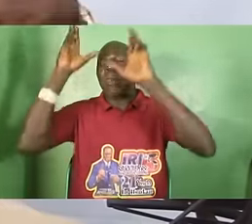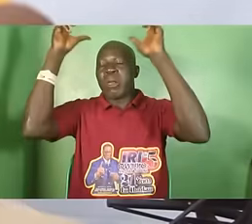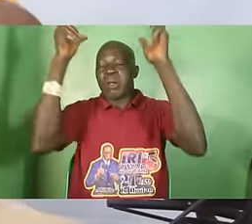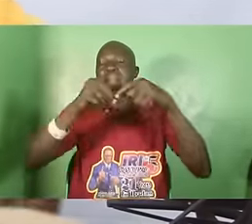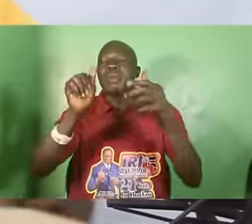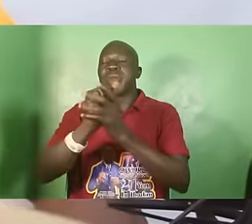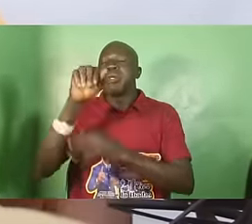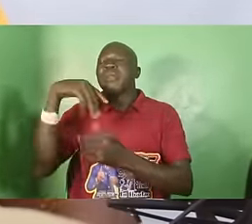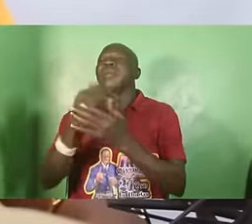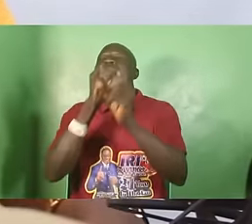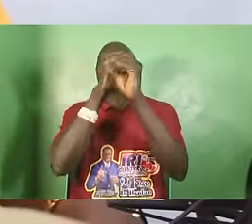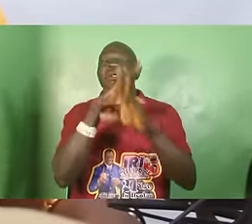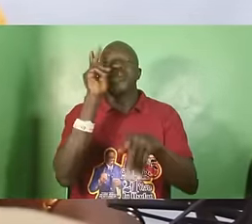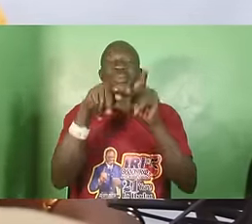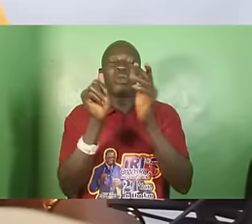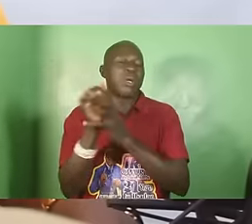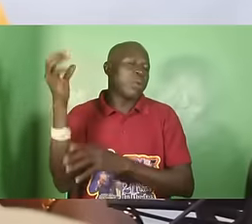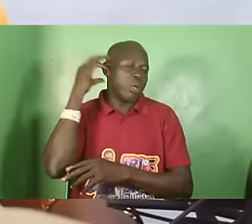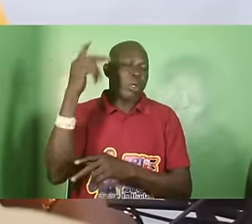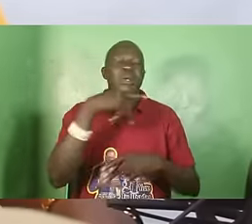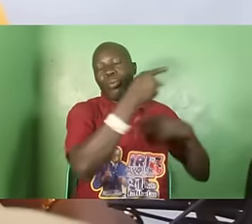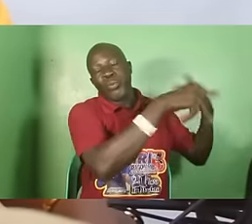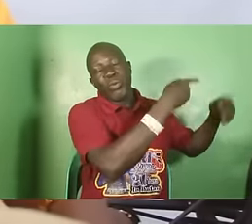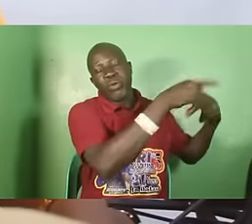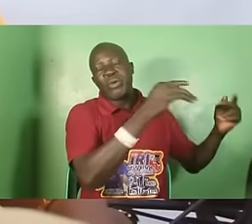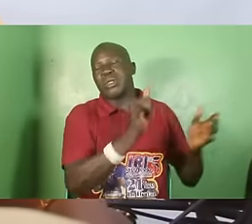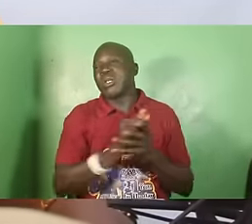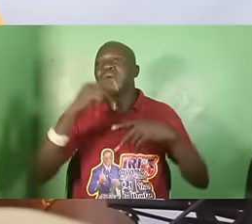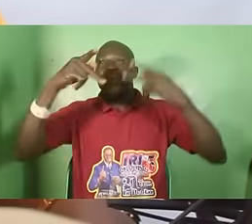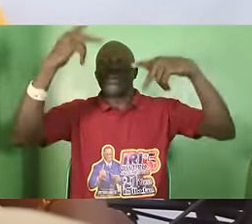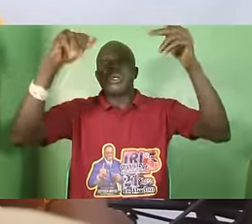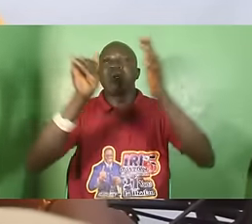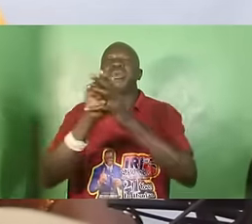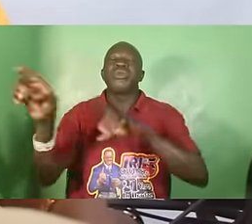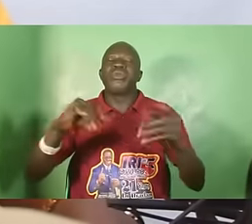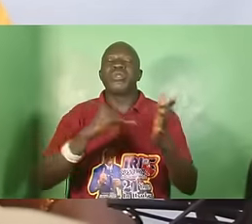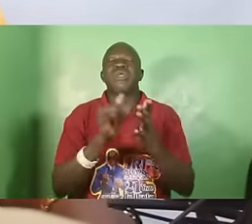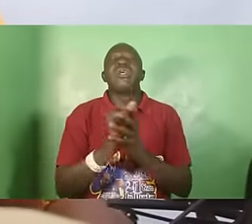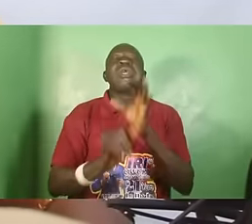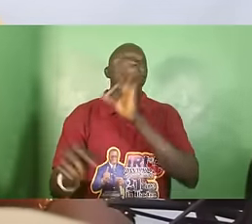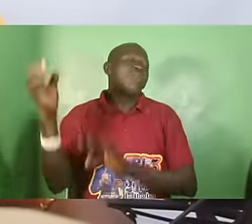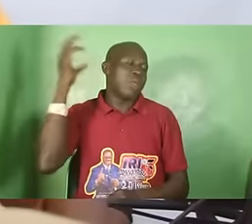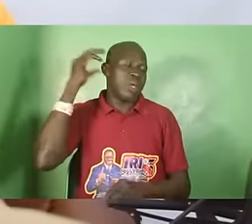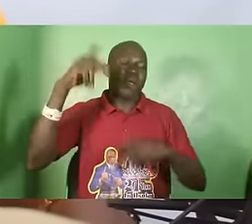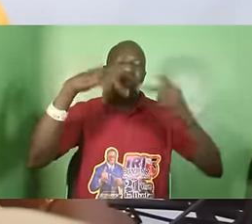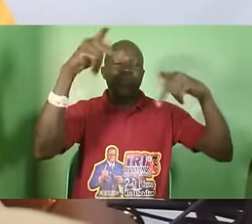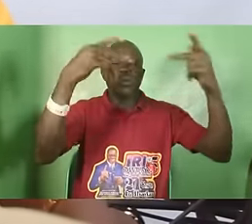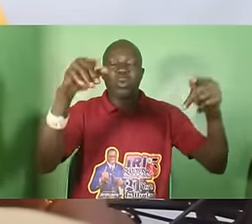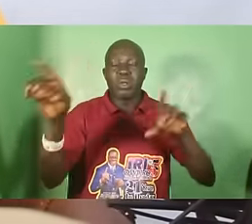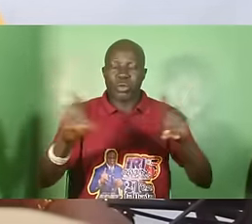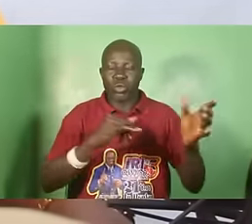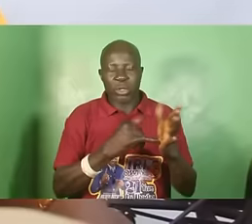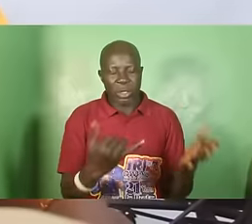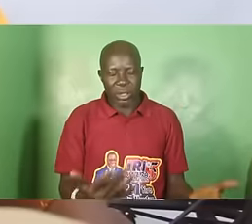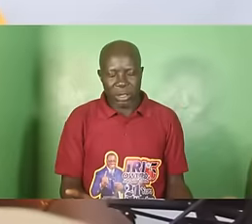tó ń gbọ́rọ̀ ìsọ tẹ́lẹ̀. Blessed are those that hear the prophecy. Tí wọ́n dẹ̀ ń ṣe wọ́n. And do they. Tó o bá gbọ́ àsọ tẹ́lẹ̀. If you hear the prophecy. Tó o bá dẹ̀ ṣe wọ́n.